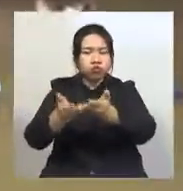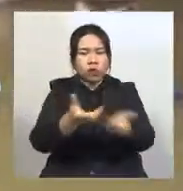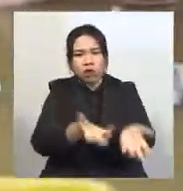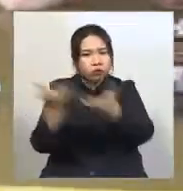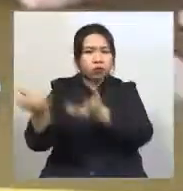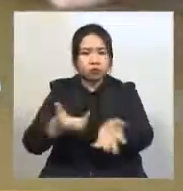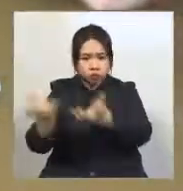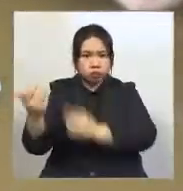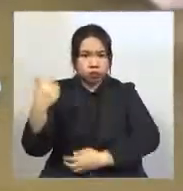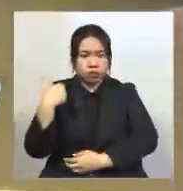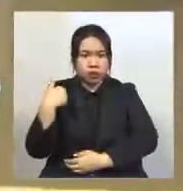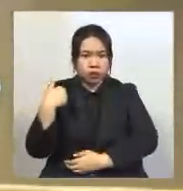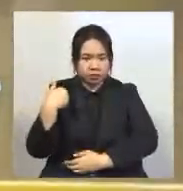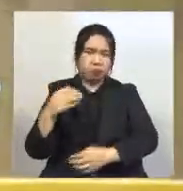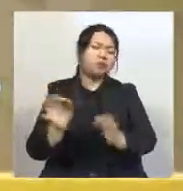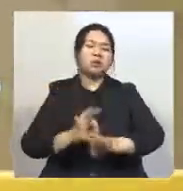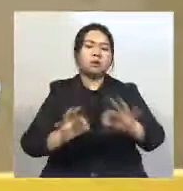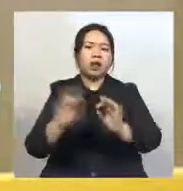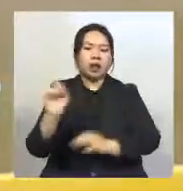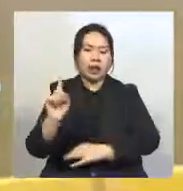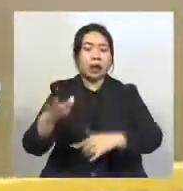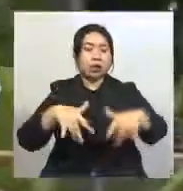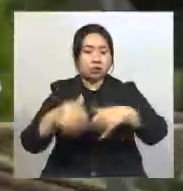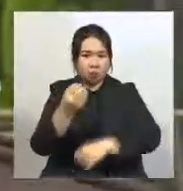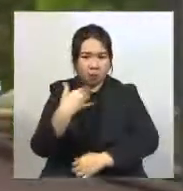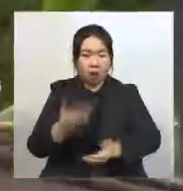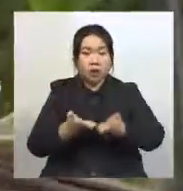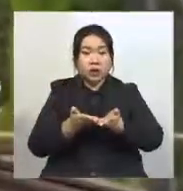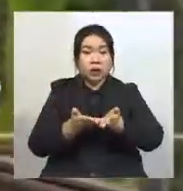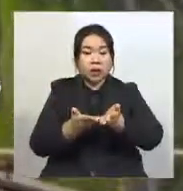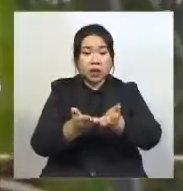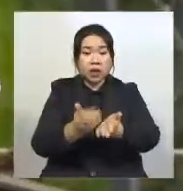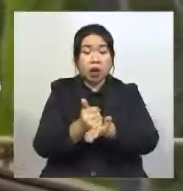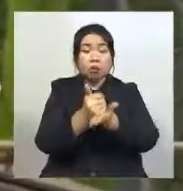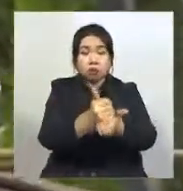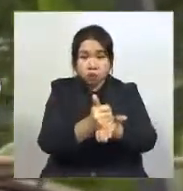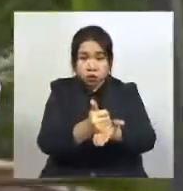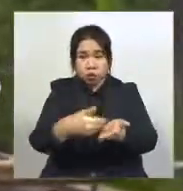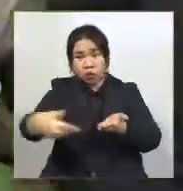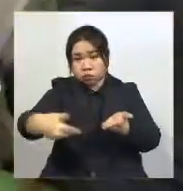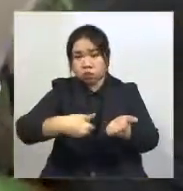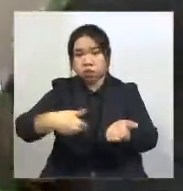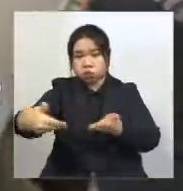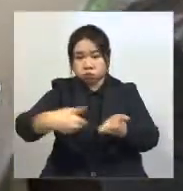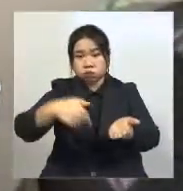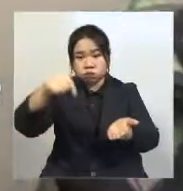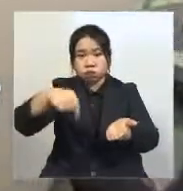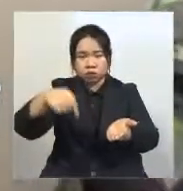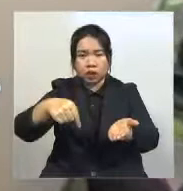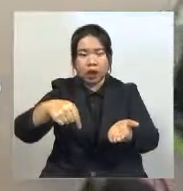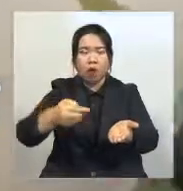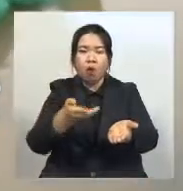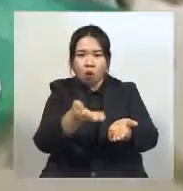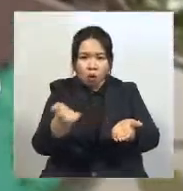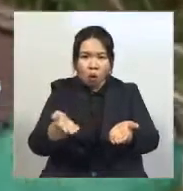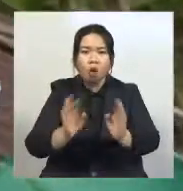ค่ะและที่สำคัญค่ะชาวบ้านได้บอกกับเราว่าเรือที่จะเข้าไปช่วยเหลือหรือสัญจรเข้าไปในพื้นที่ที่น้ำท่วมก็ขอ